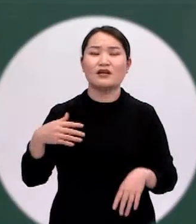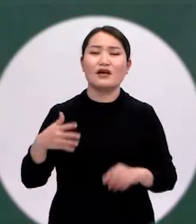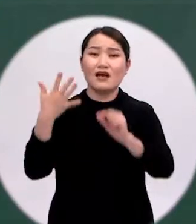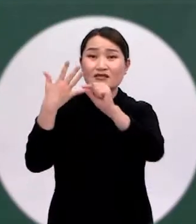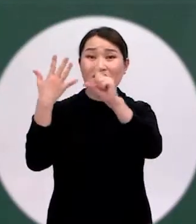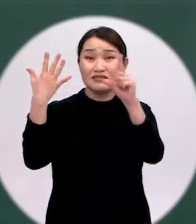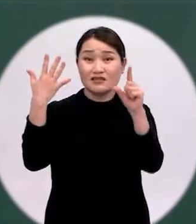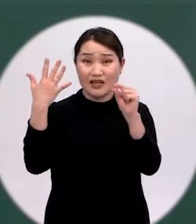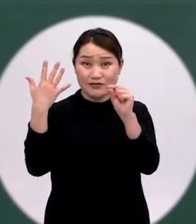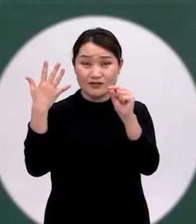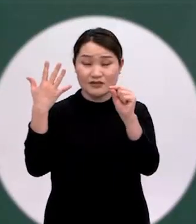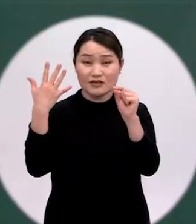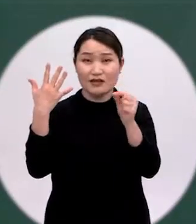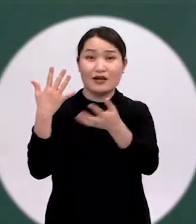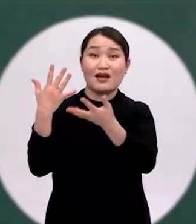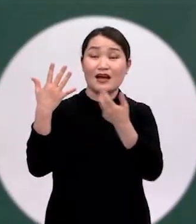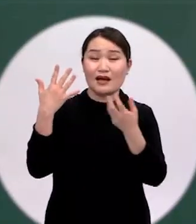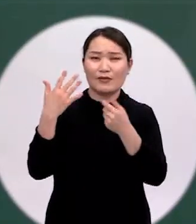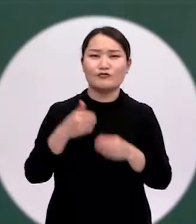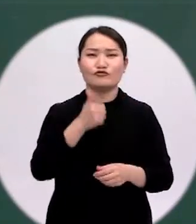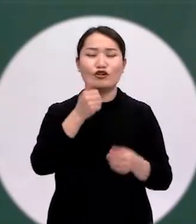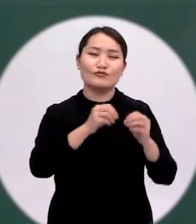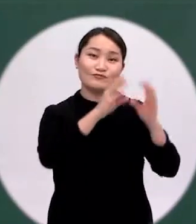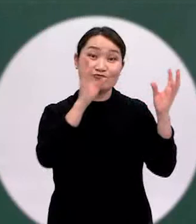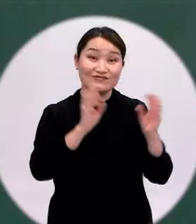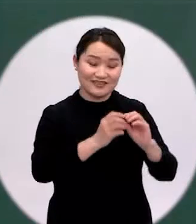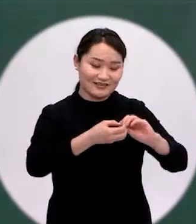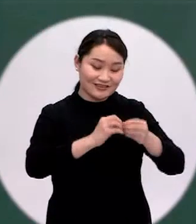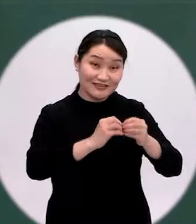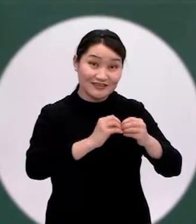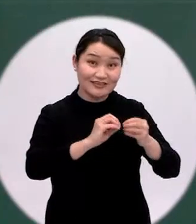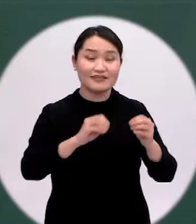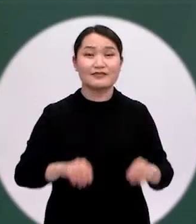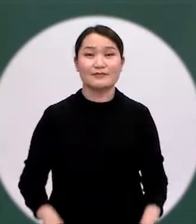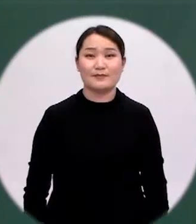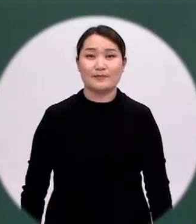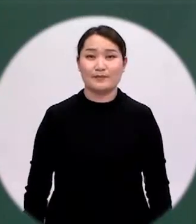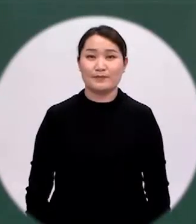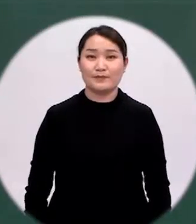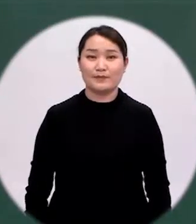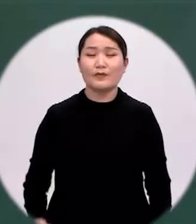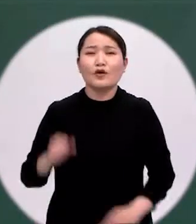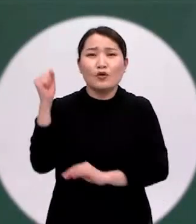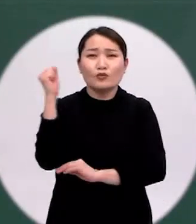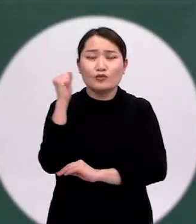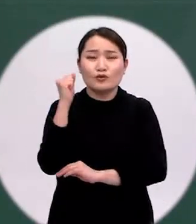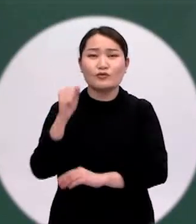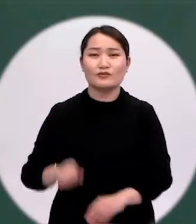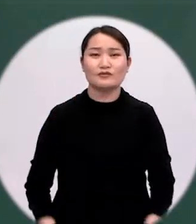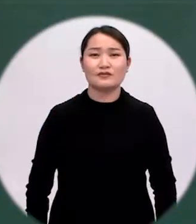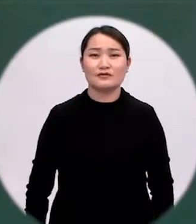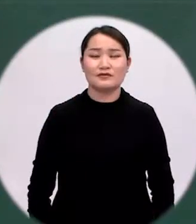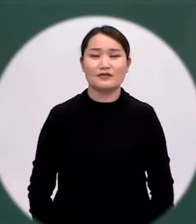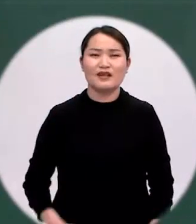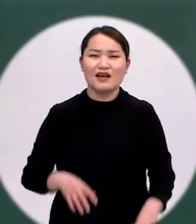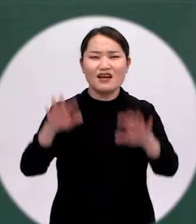хатсан навцуудаар олон төрлийн сонирхолтой бүтээл хийдэг. Зөв. Өвөл цас